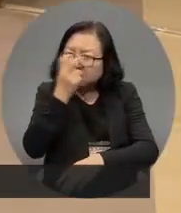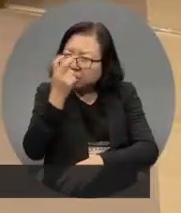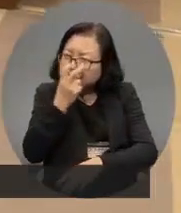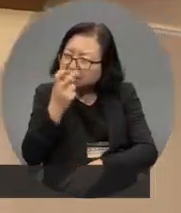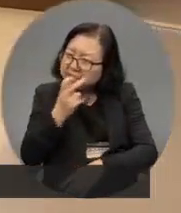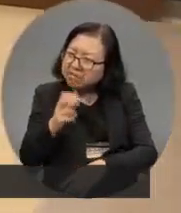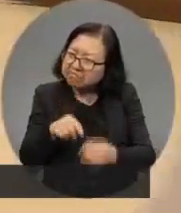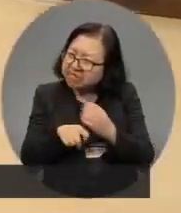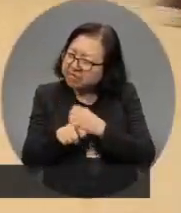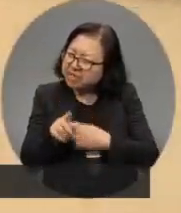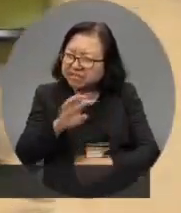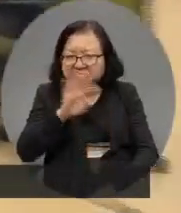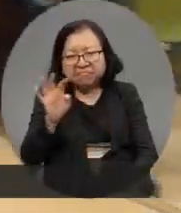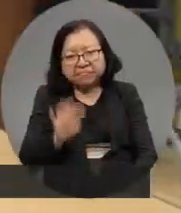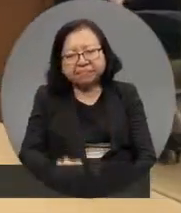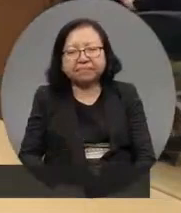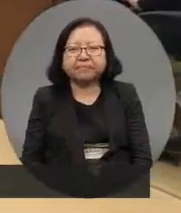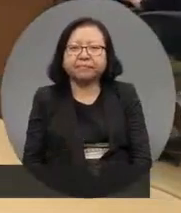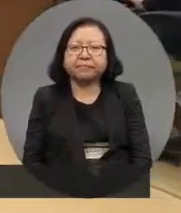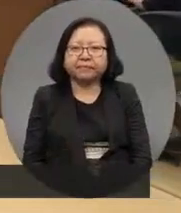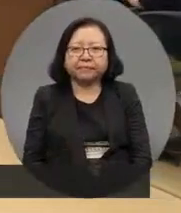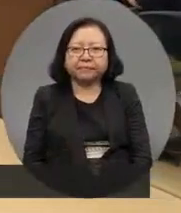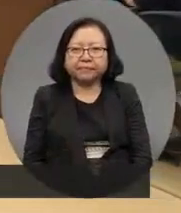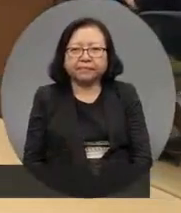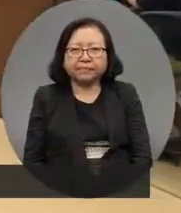무색했습니다. MBC 뉴스 이지연입니다.